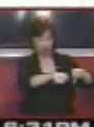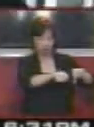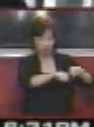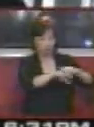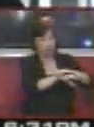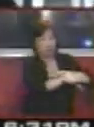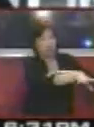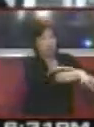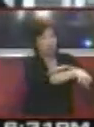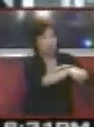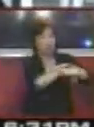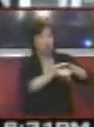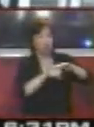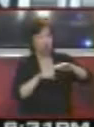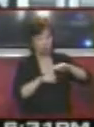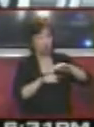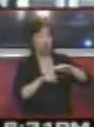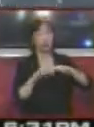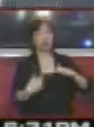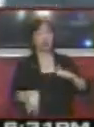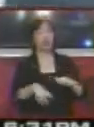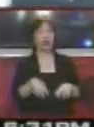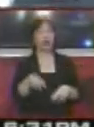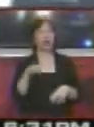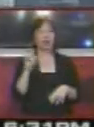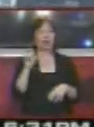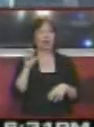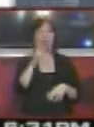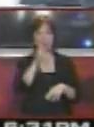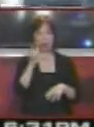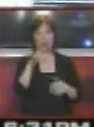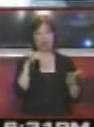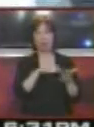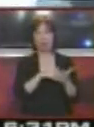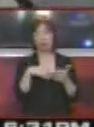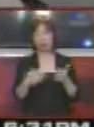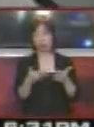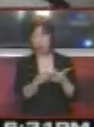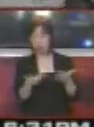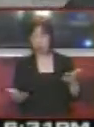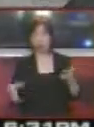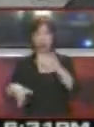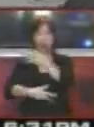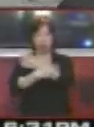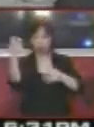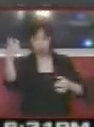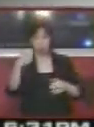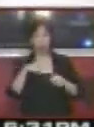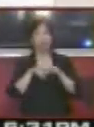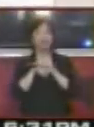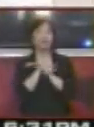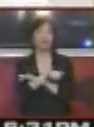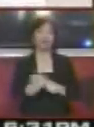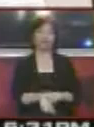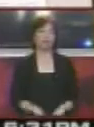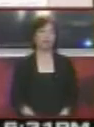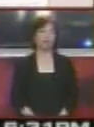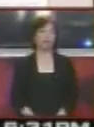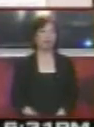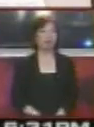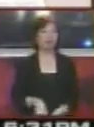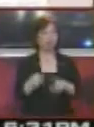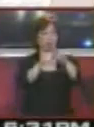vault na nasa halos 300,000 piso na halaga ng gadgets at alahas ang natangay mula sa vault. Pagbubutas nila